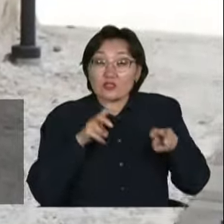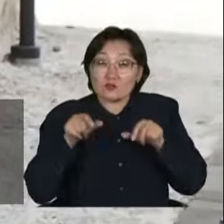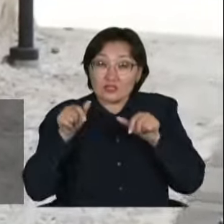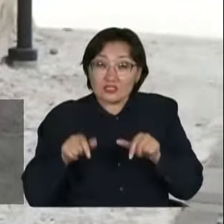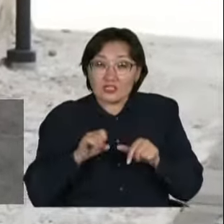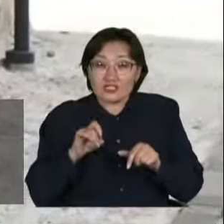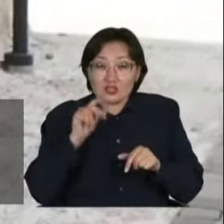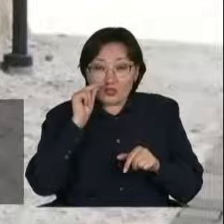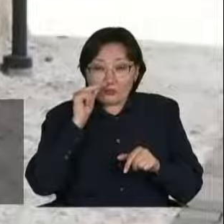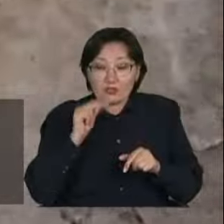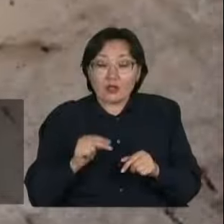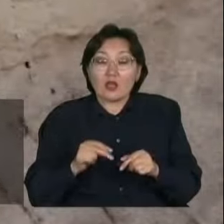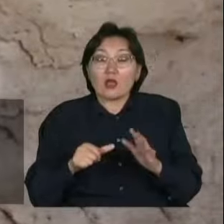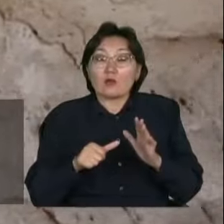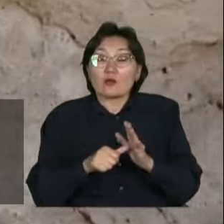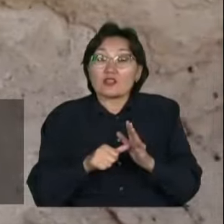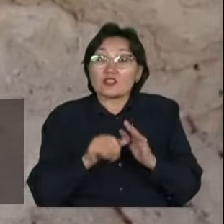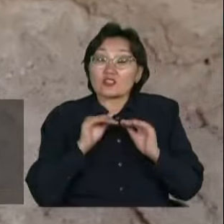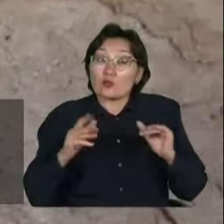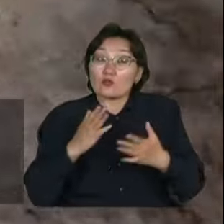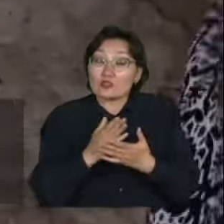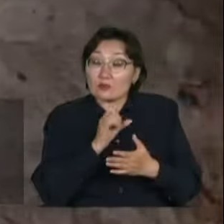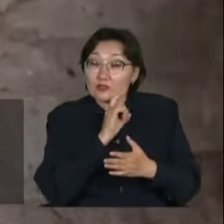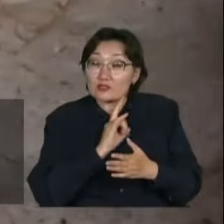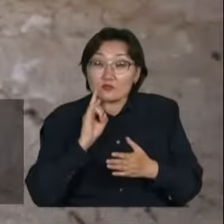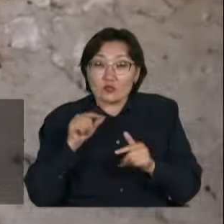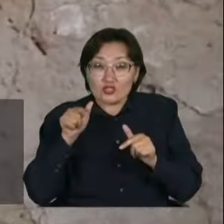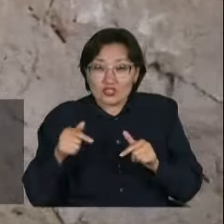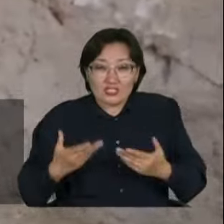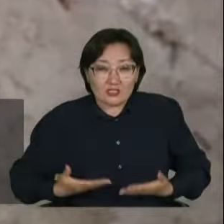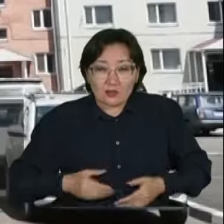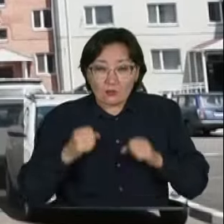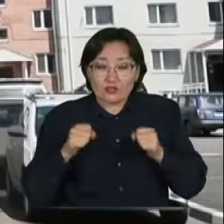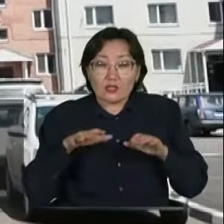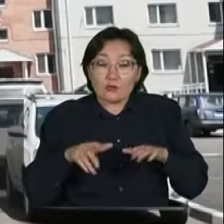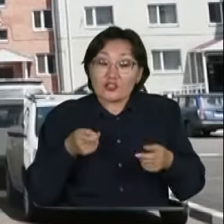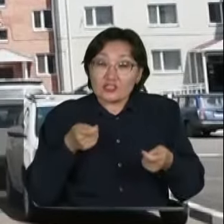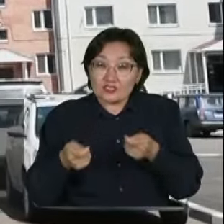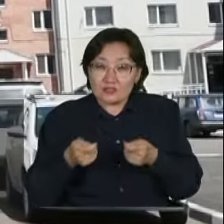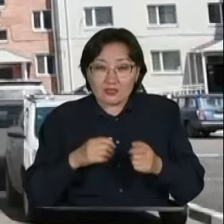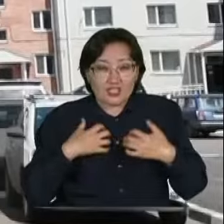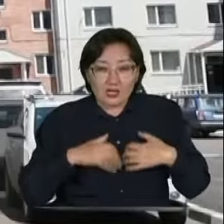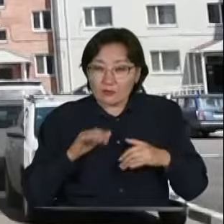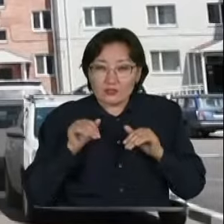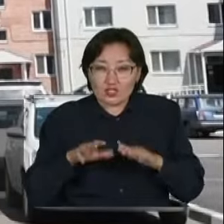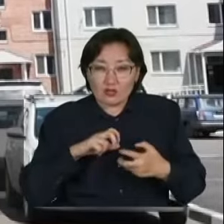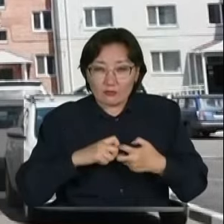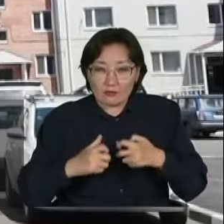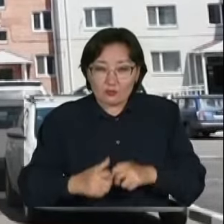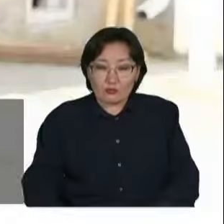из Шымкента. Мать шестерых детей говорит, что жить здесь невозможно, а местные власти не торопятся решать